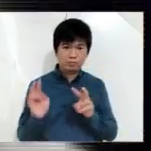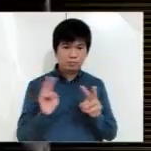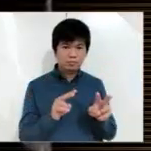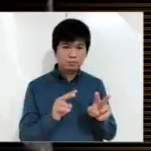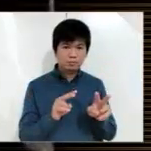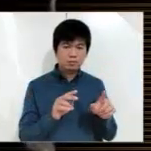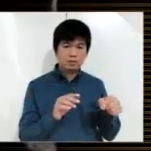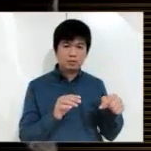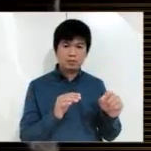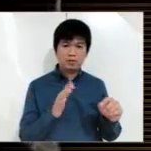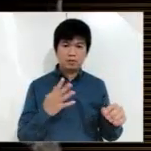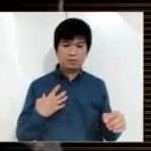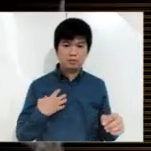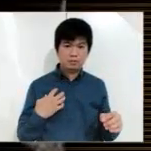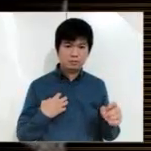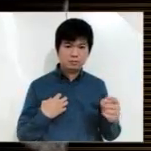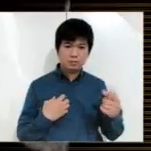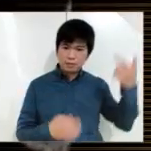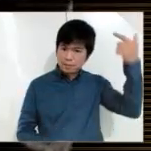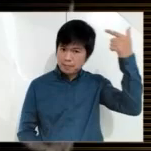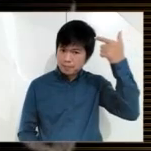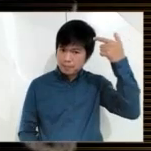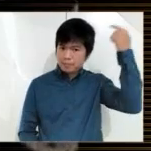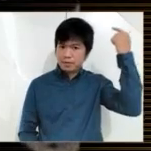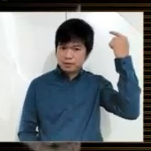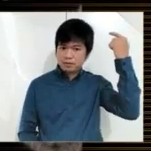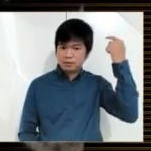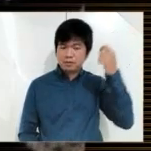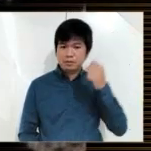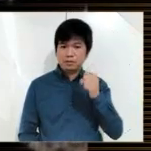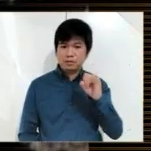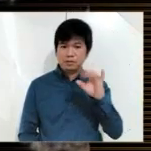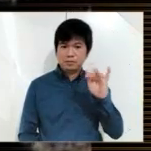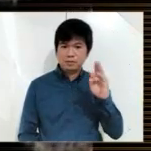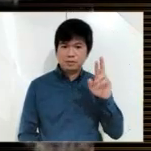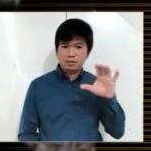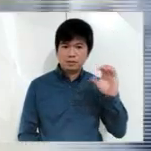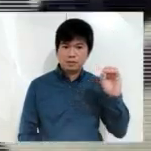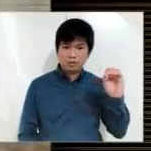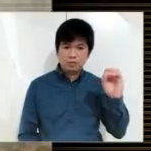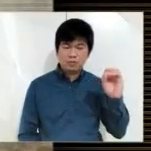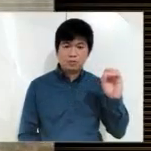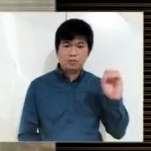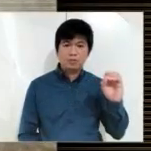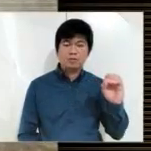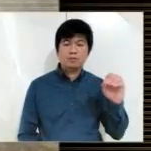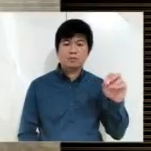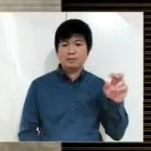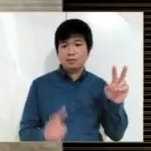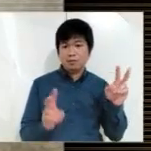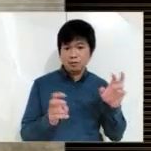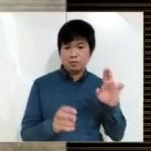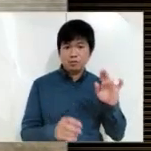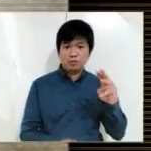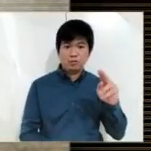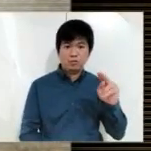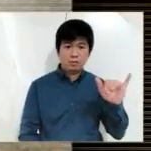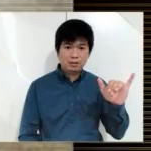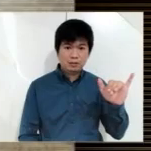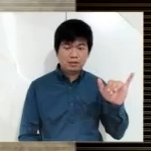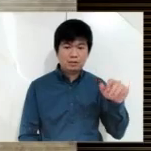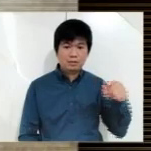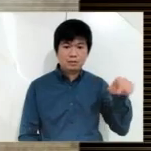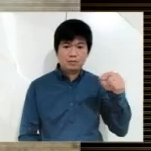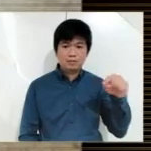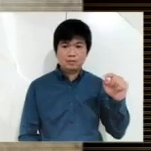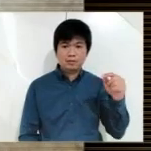Abra. Binaril sa ulo ang biktimang si Silverio Alcaide Lumawig o mas kilala sa lugar na Rolly. Pasado alas 9:30 ng gabi noong undas